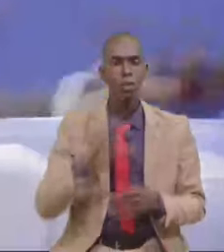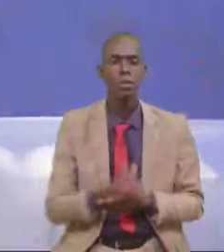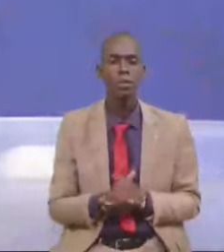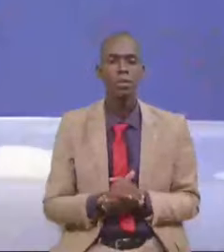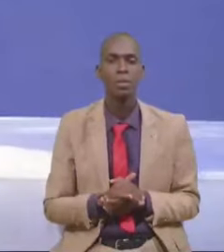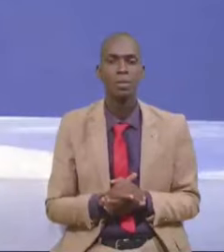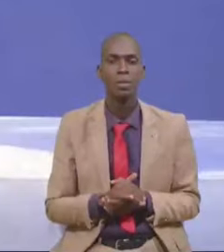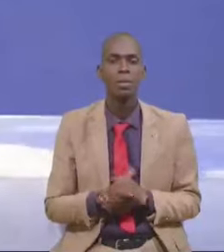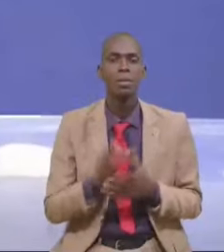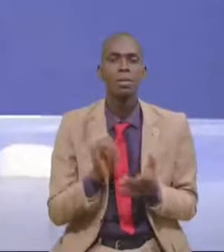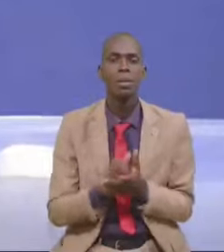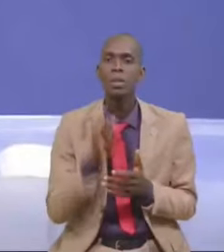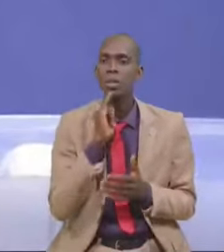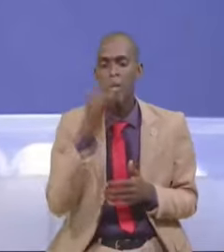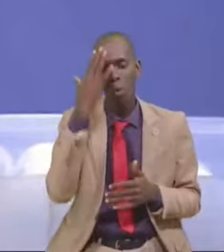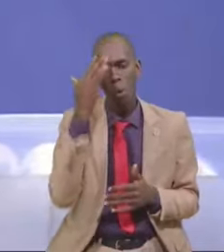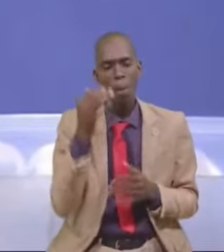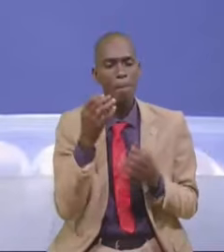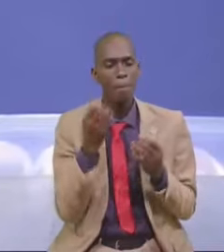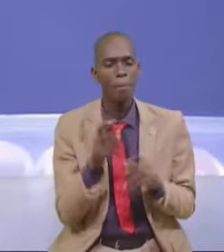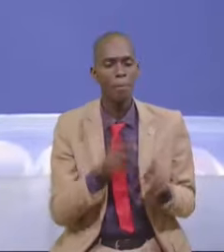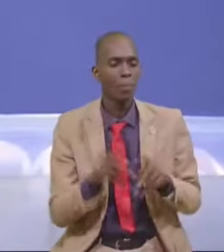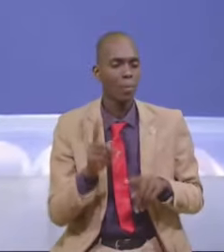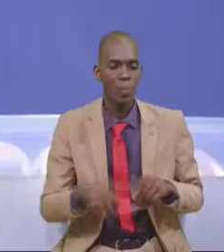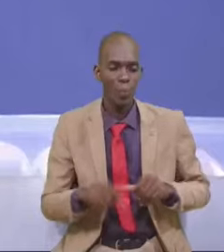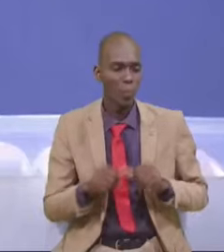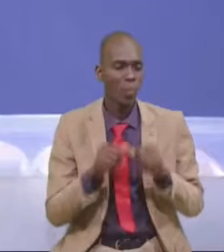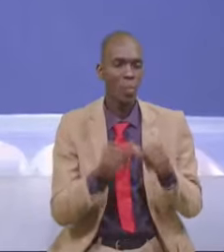C'est pourquoi les gens n'arrivent pas à continuer.